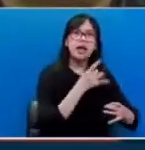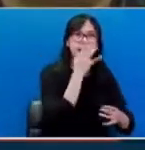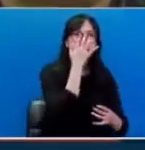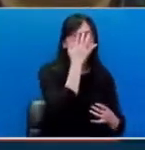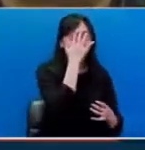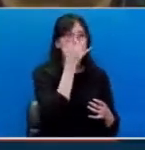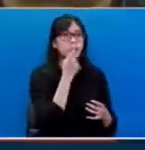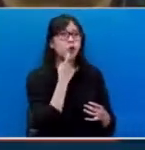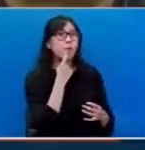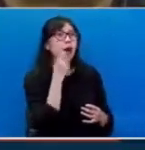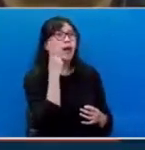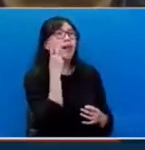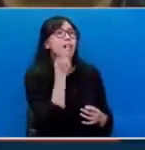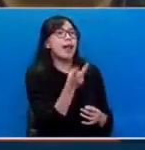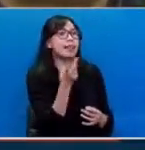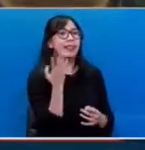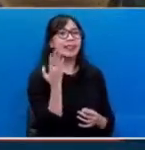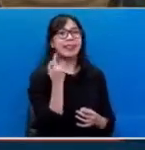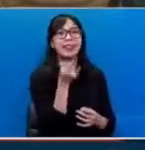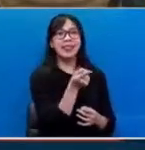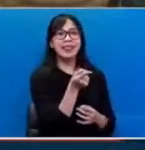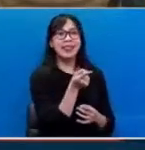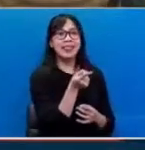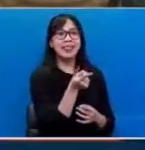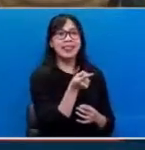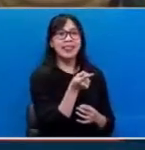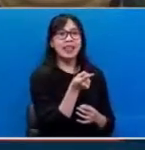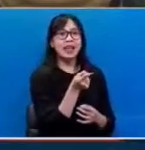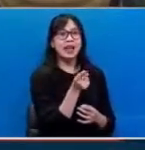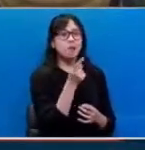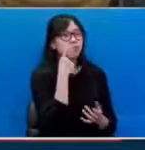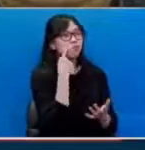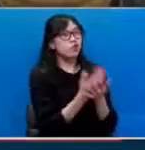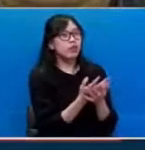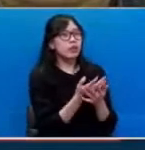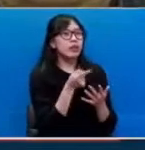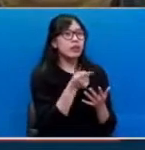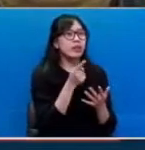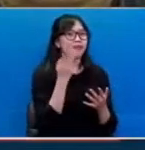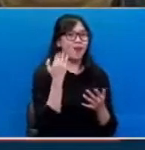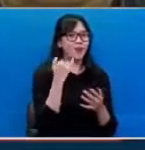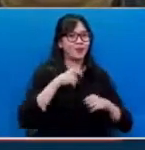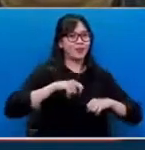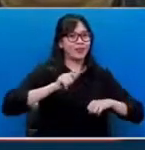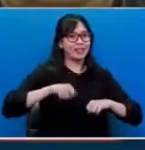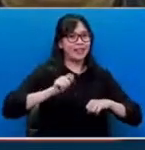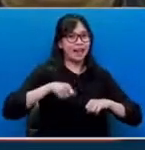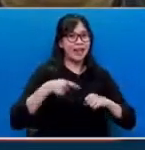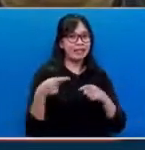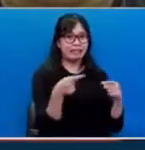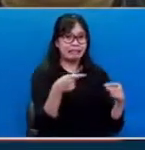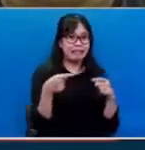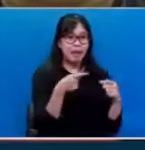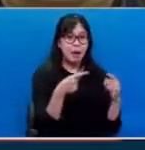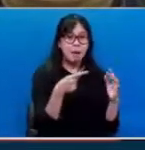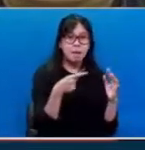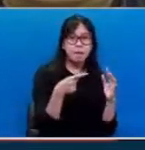kepada konteksnya ini dipaparkan sebagai salah satu bagian dari pembuktian di gugatan sidang hasil pemilu